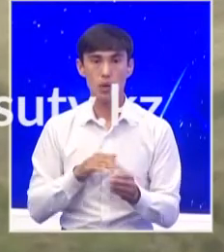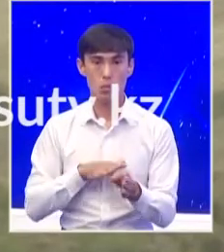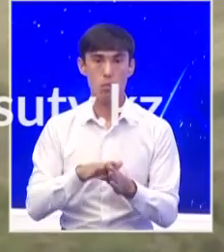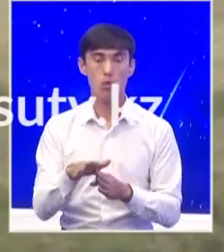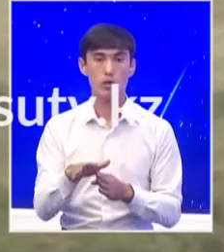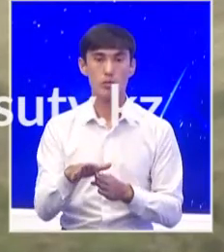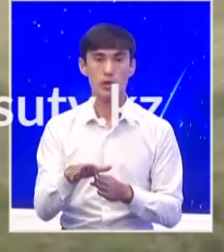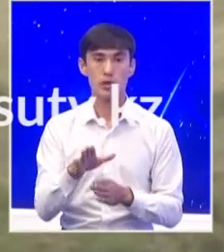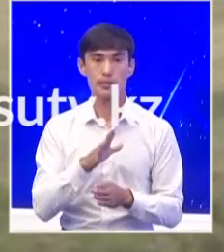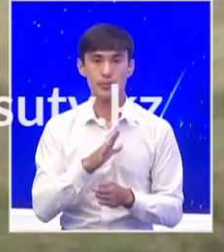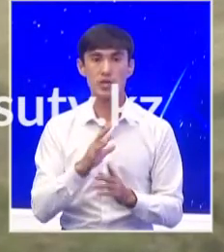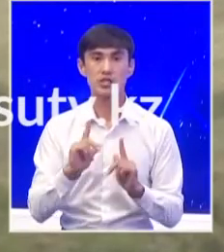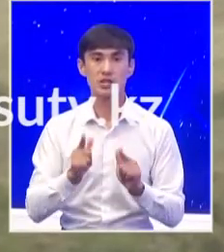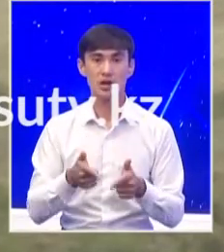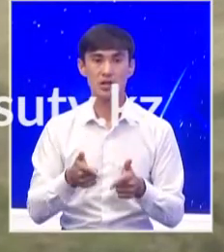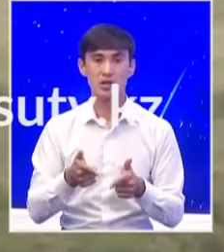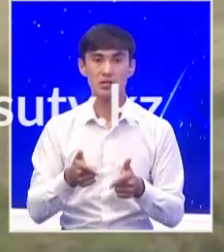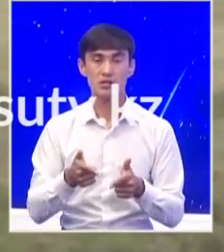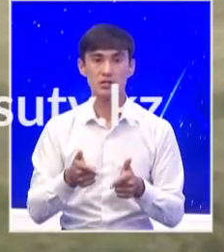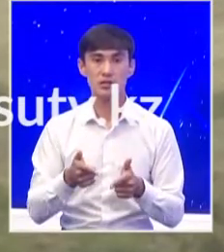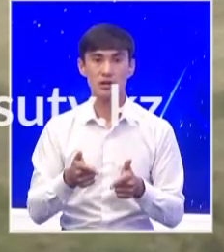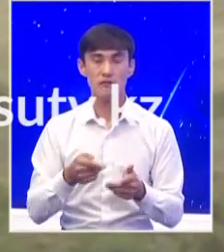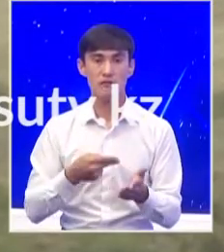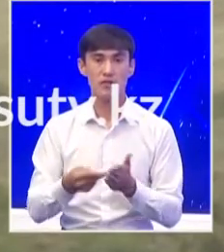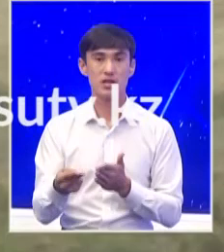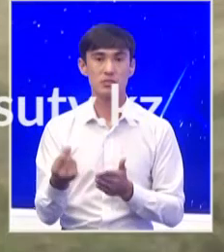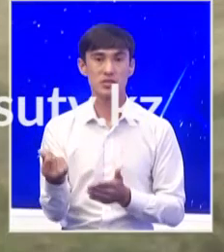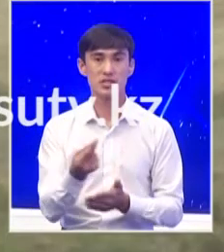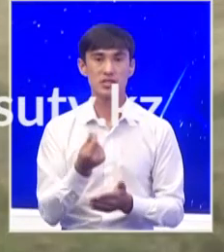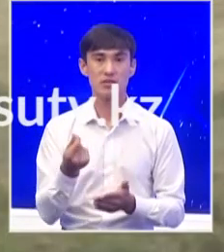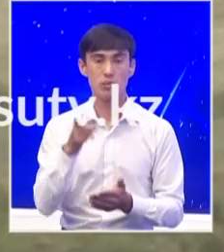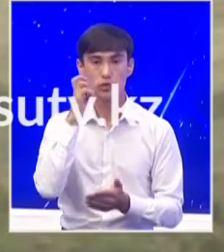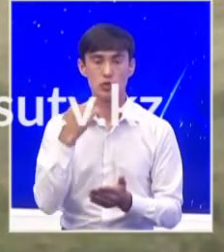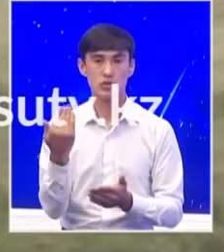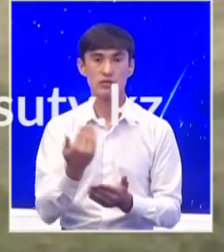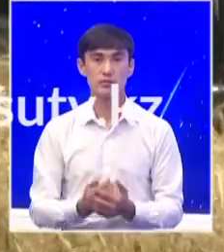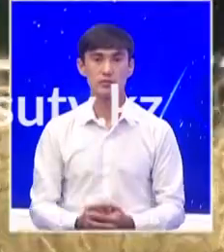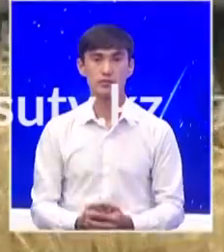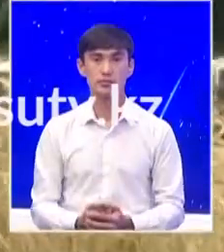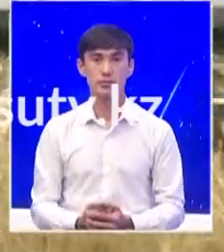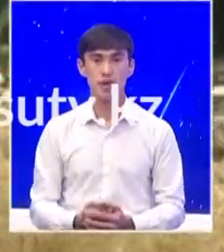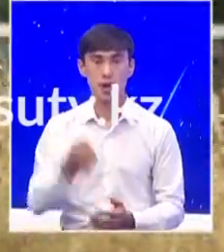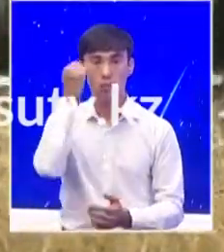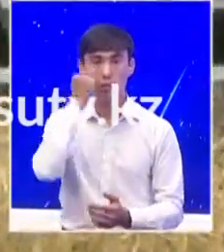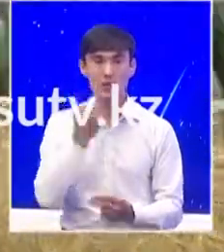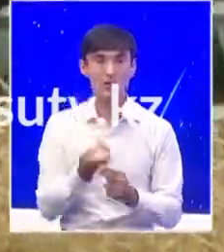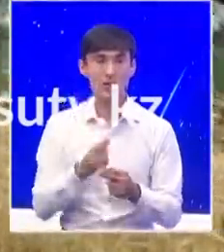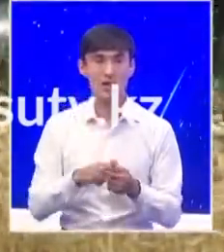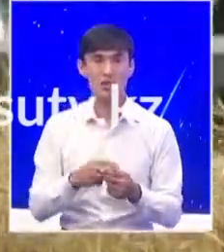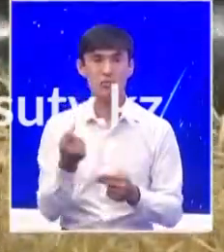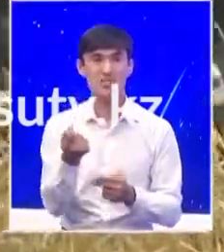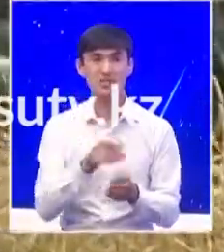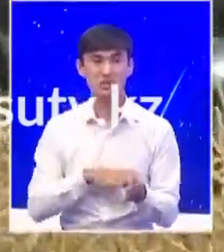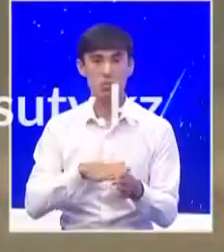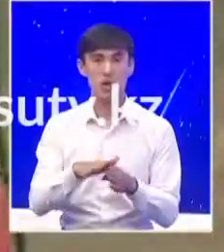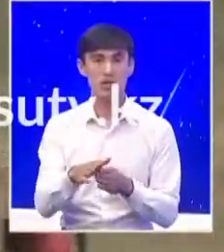мере согласно выделенным средствам государства. Благодаря этому зерно все же